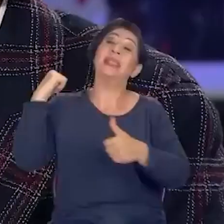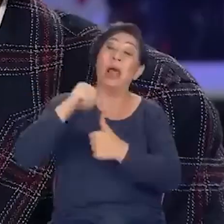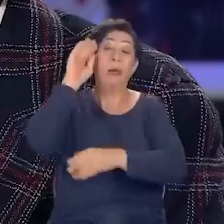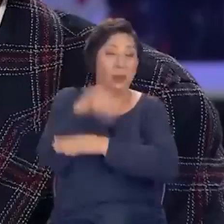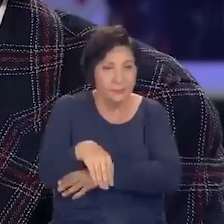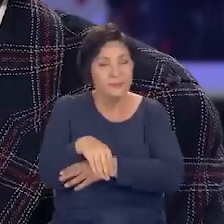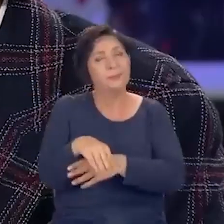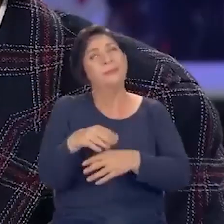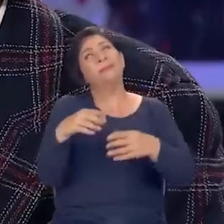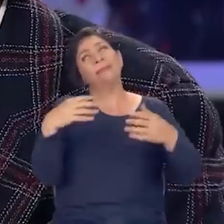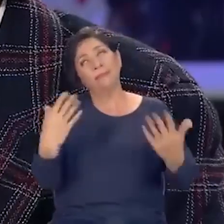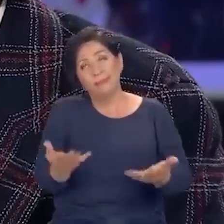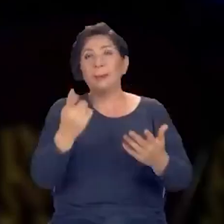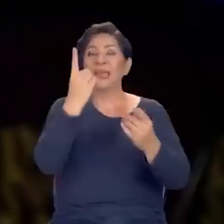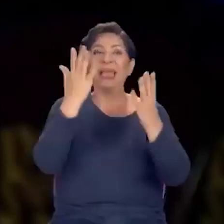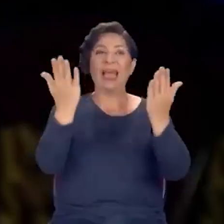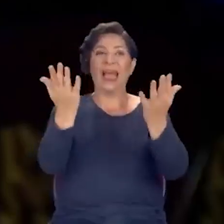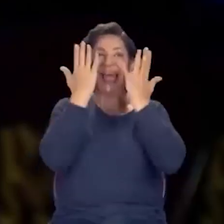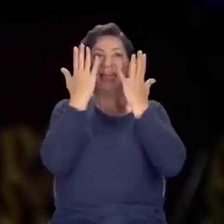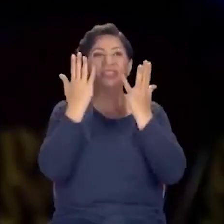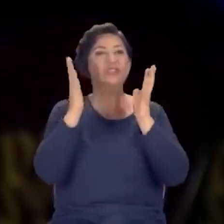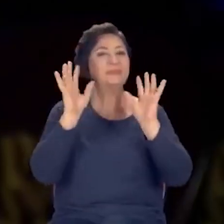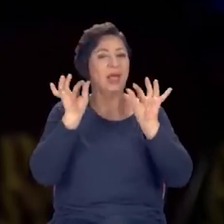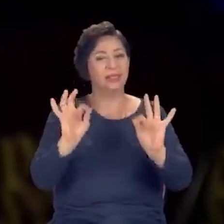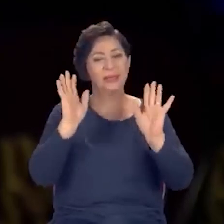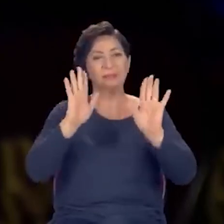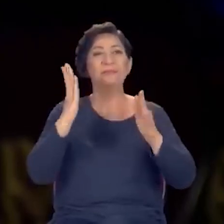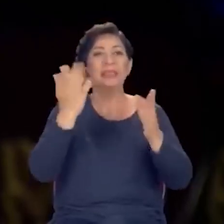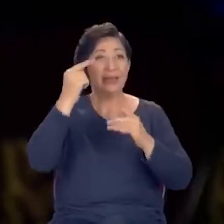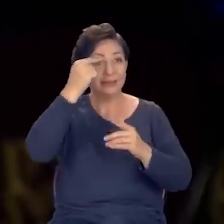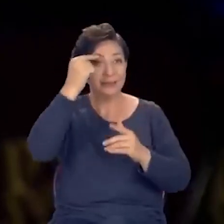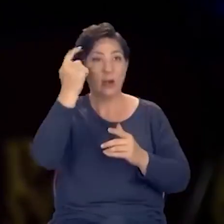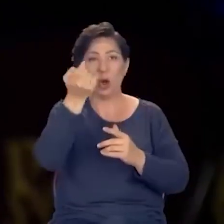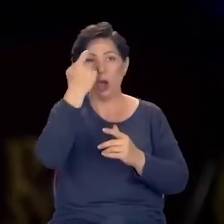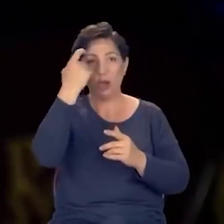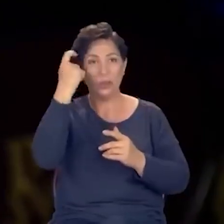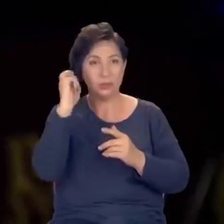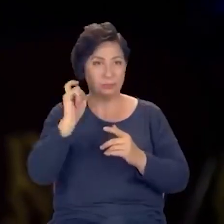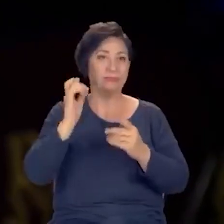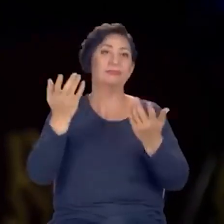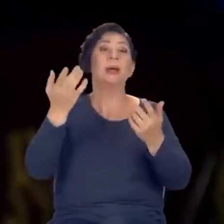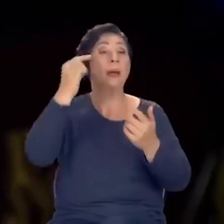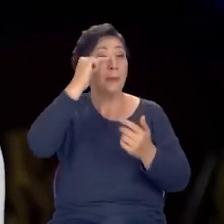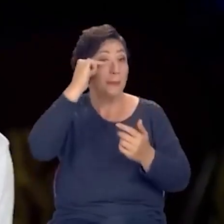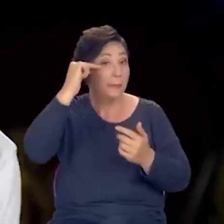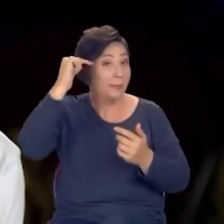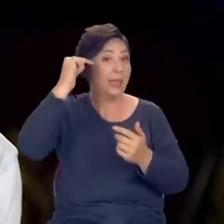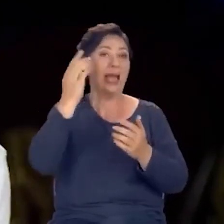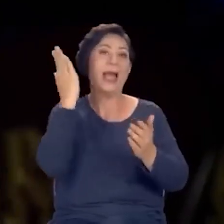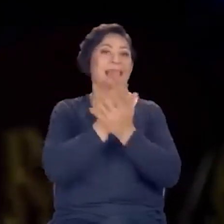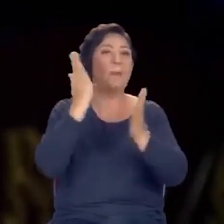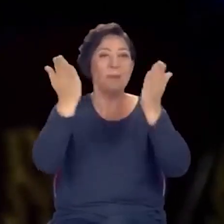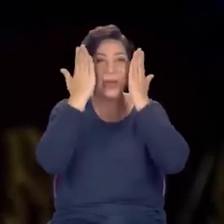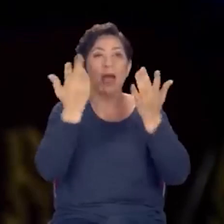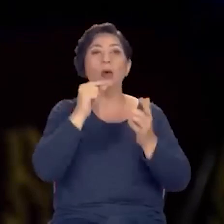başarısız olunca belki bir kalıcı uygulamalara dönüşüyor. İşte ne bileyim kaşlarını kalıcı bir şekilde boyatmak, dudaklarını daha